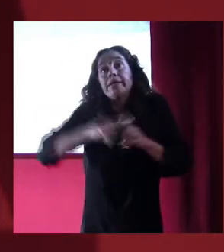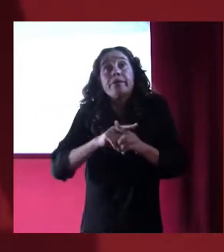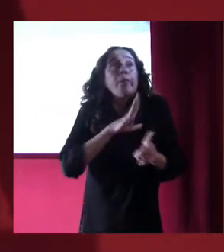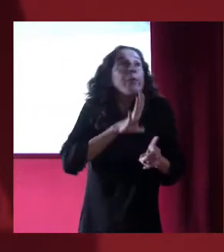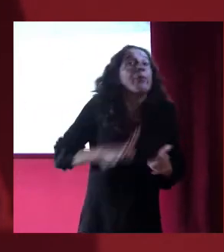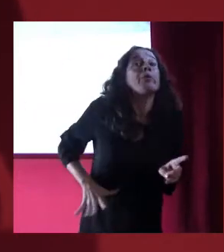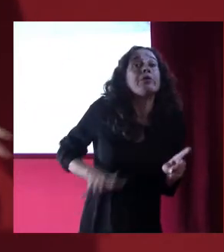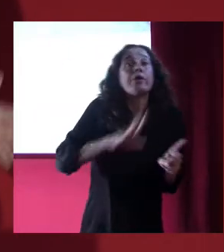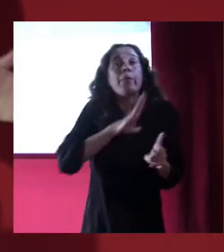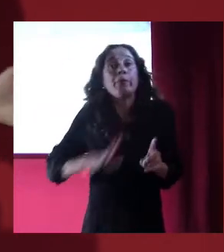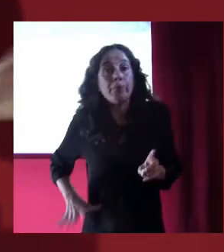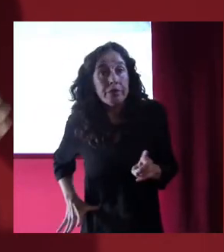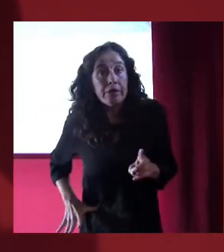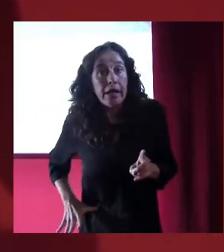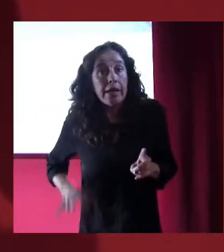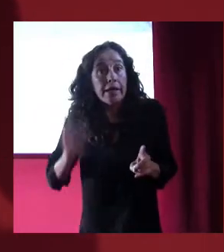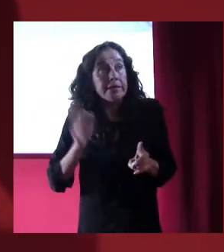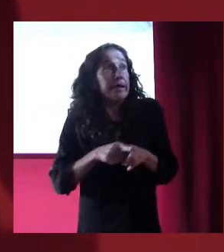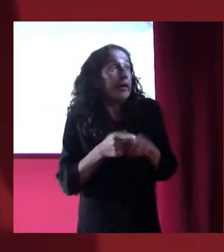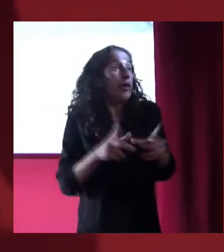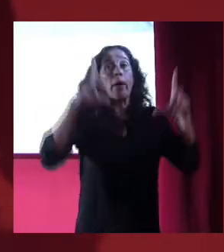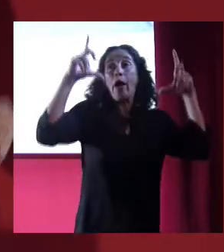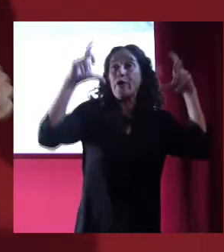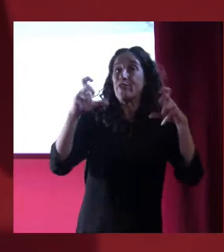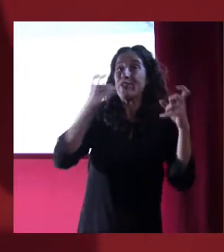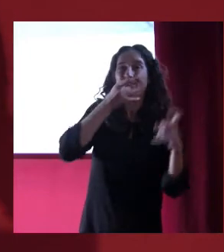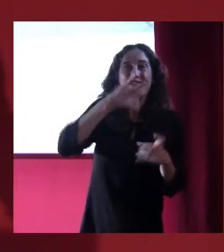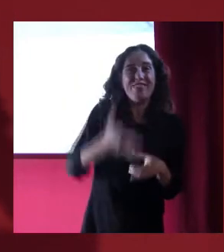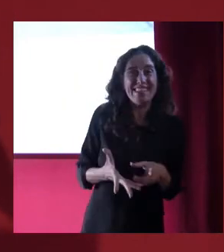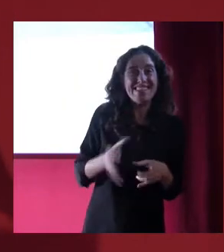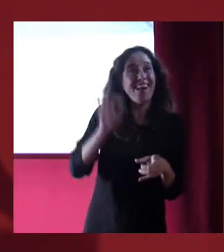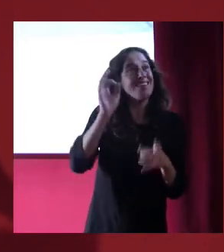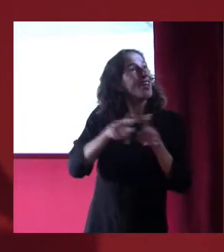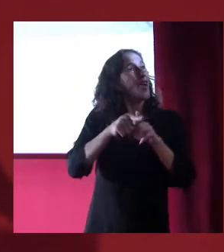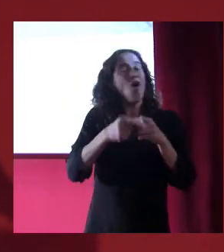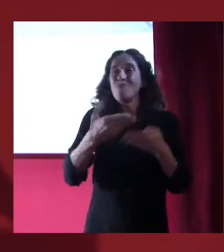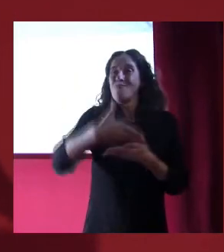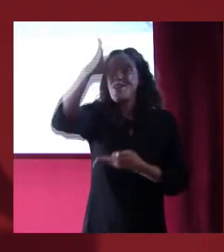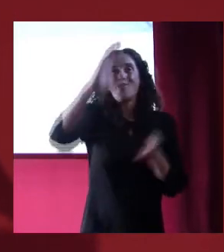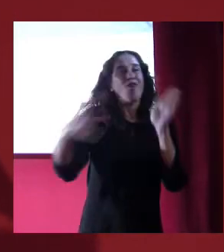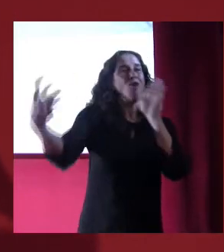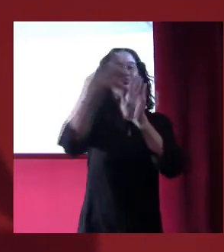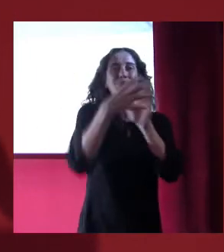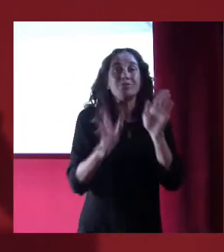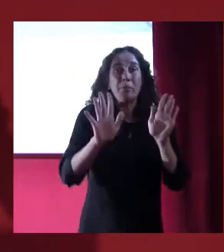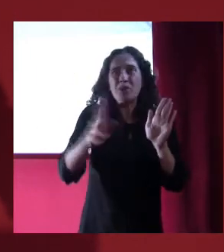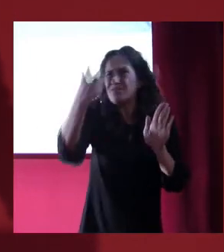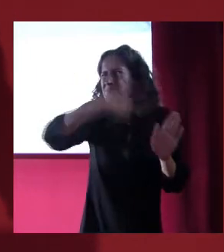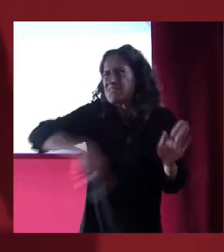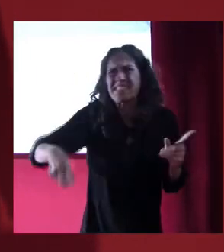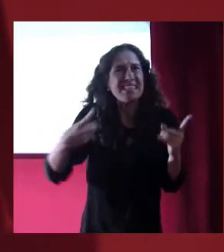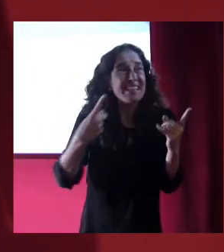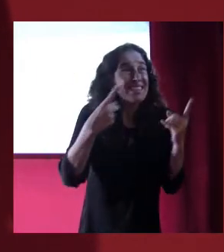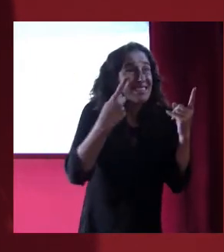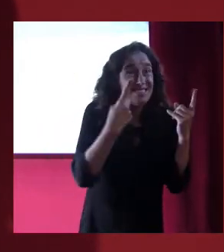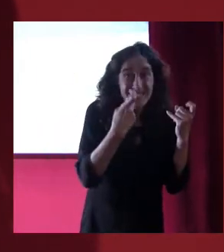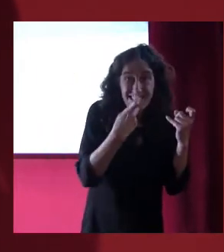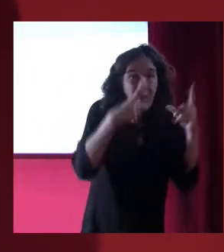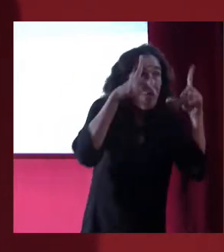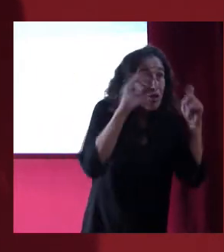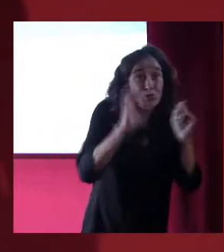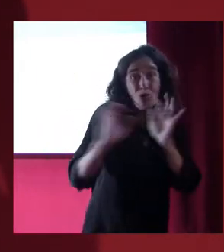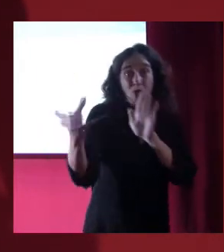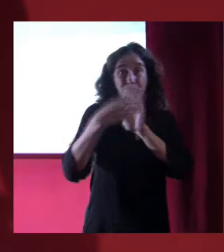ocurrències, que sí, et permeten fer-te una foto i sí, et permeten fer un titular, Però el que necessitem no són ni fotos ni titulars. El